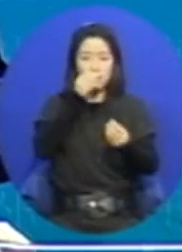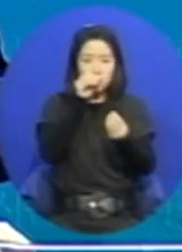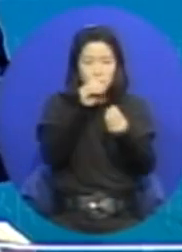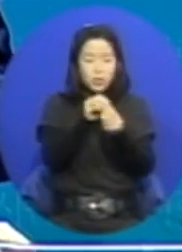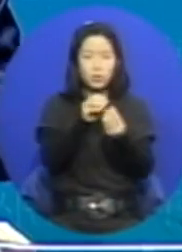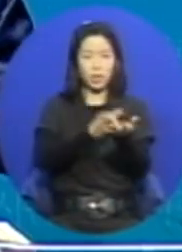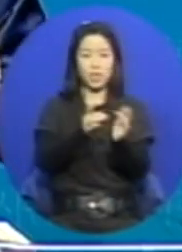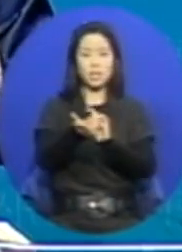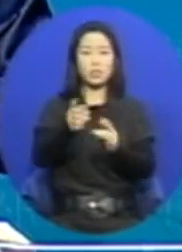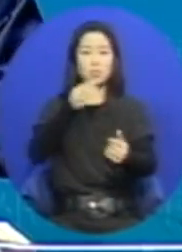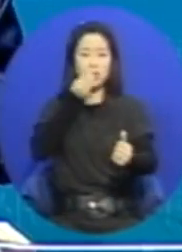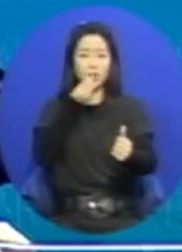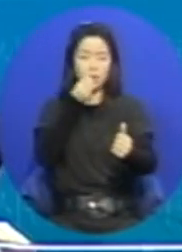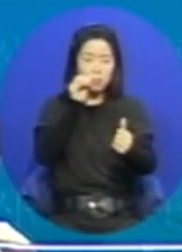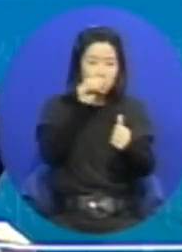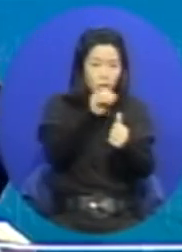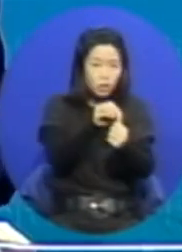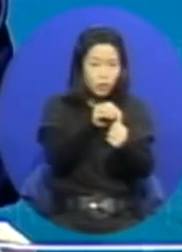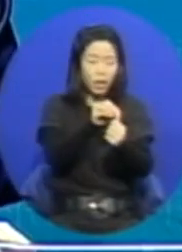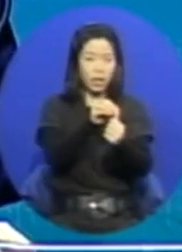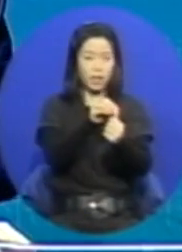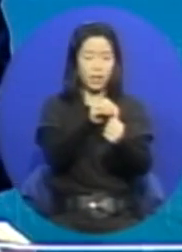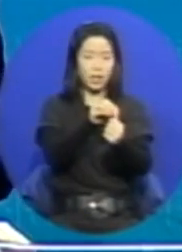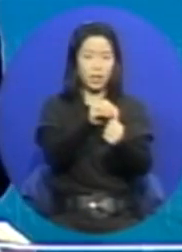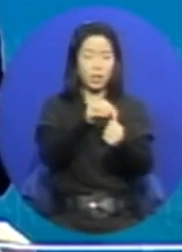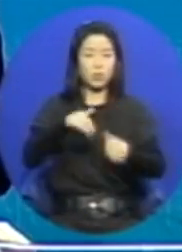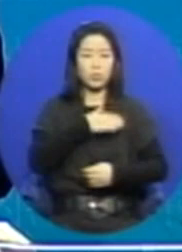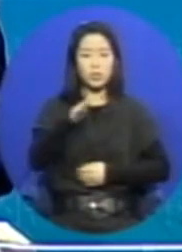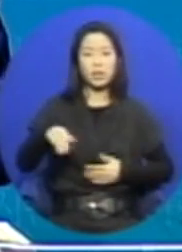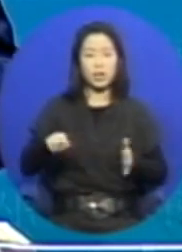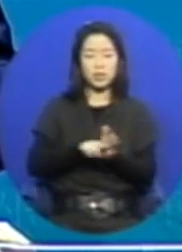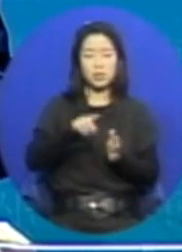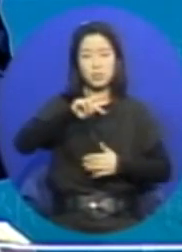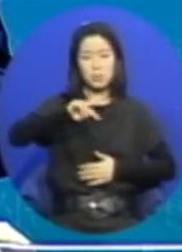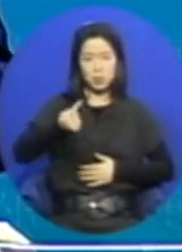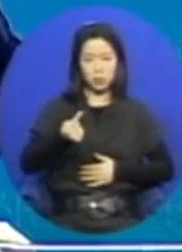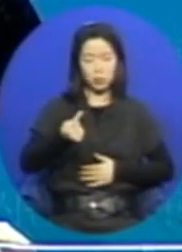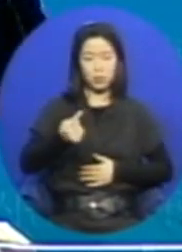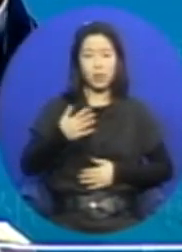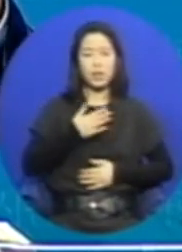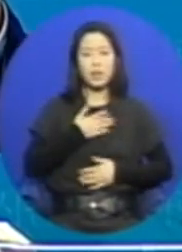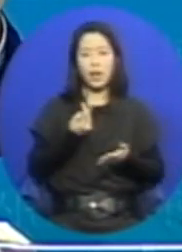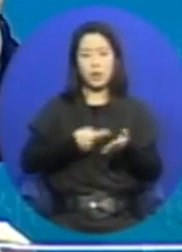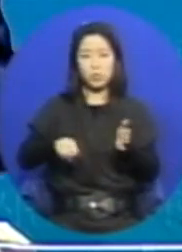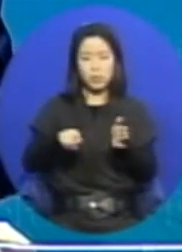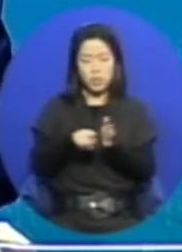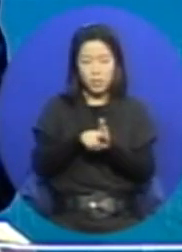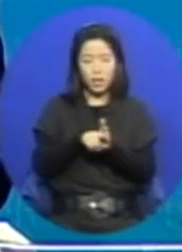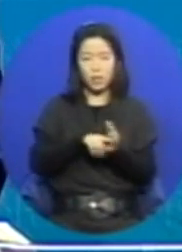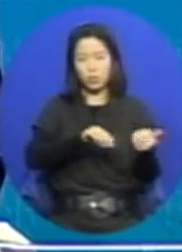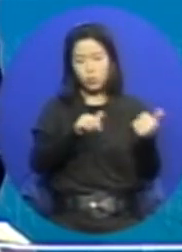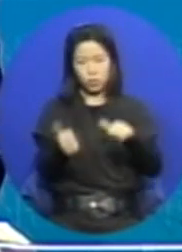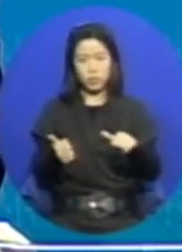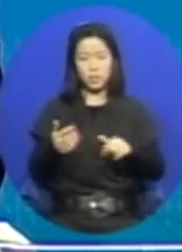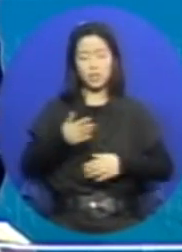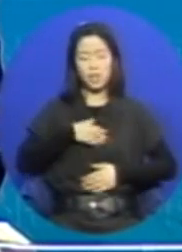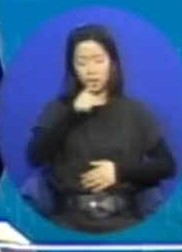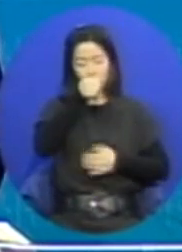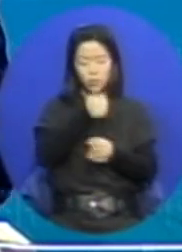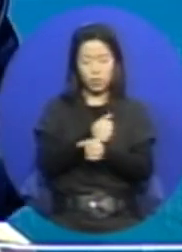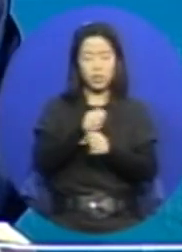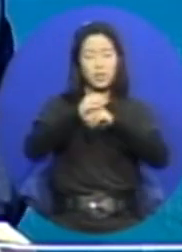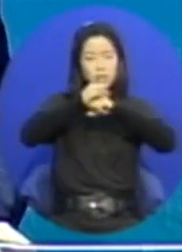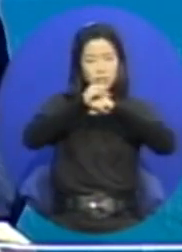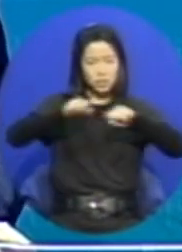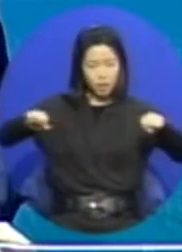거예요. 우리가 예수님을 믿어도 그저 예수님 나 위해 죽으셨지 그래서 내가 죄사함 받았지